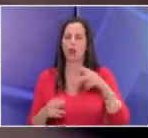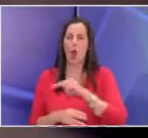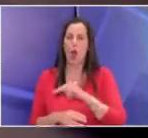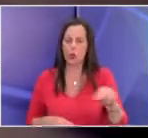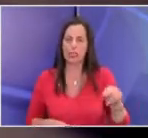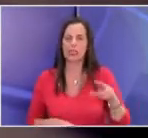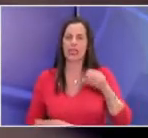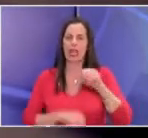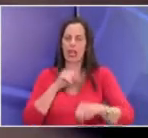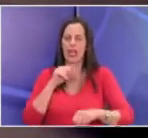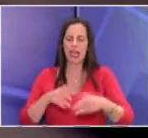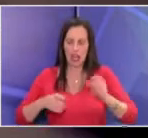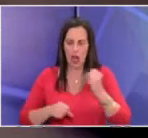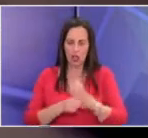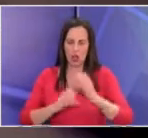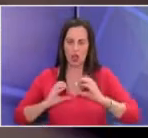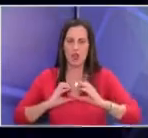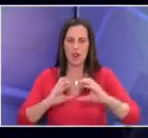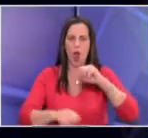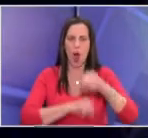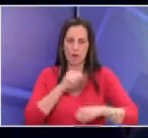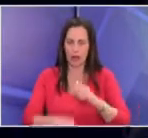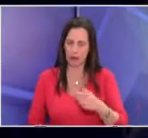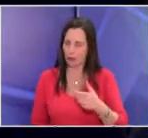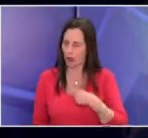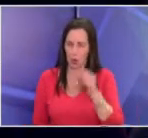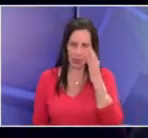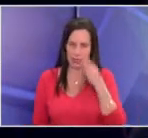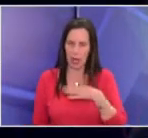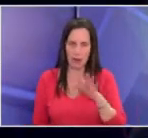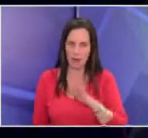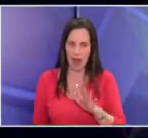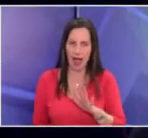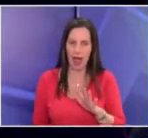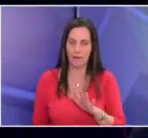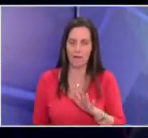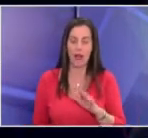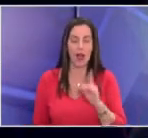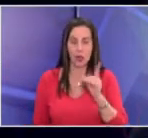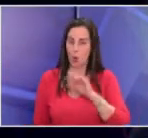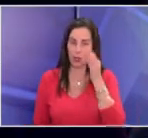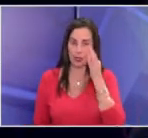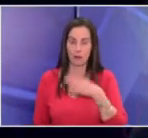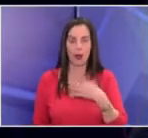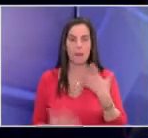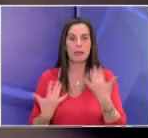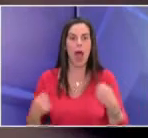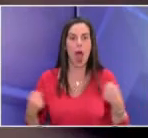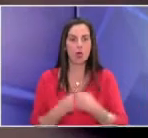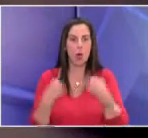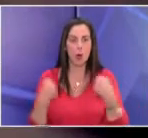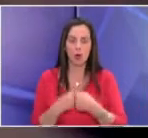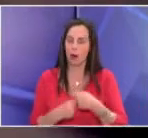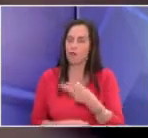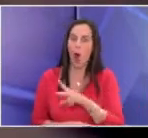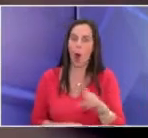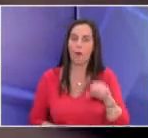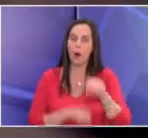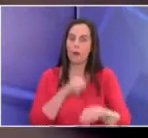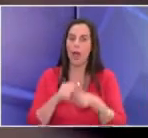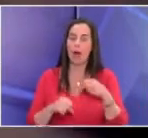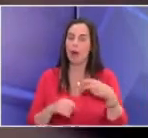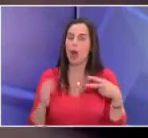להתעקש. וזה לא יקרה בגלל החקים המזרחים שיושבים שם בכנסת. אם אני הייתי חק מזרחי, אני כל יום בהפגנה. אני עושה